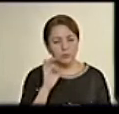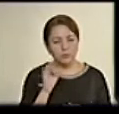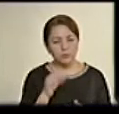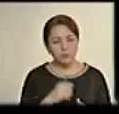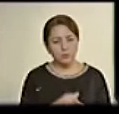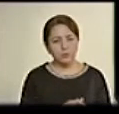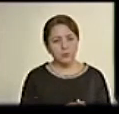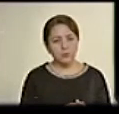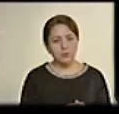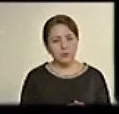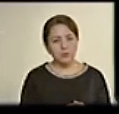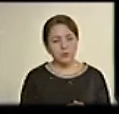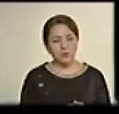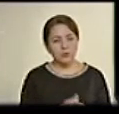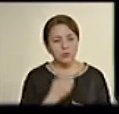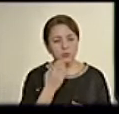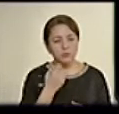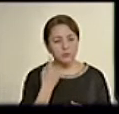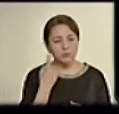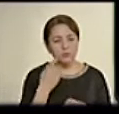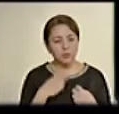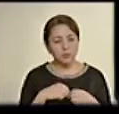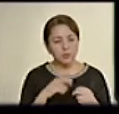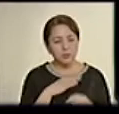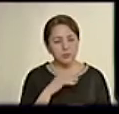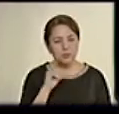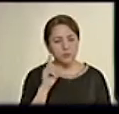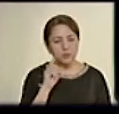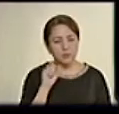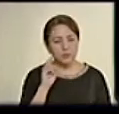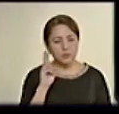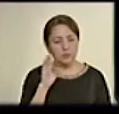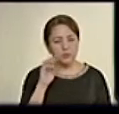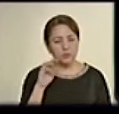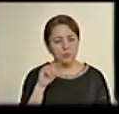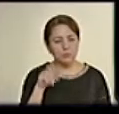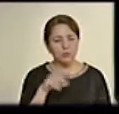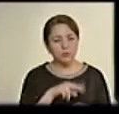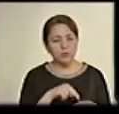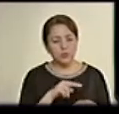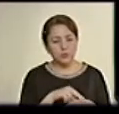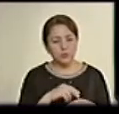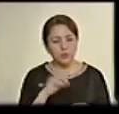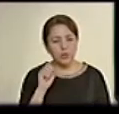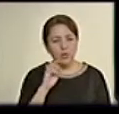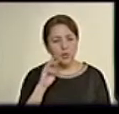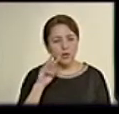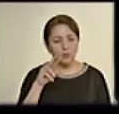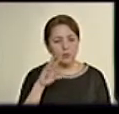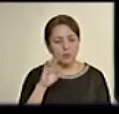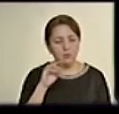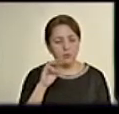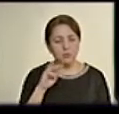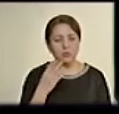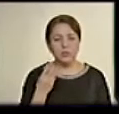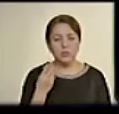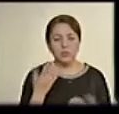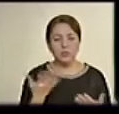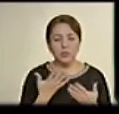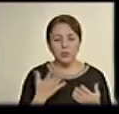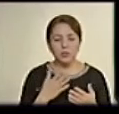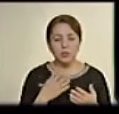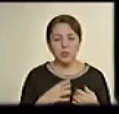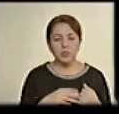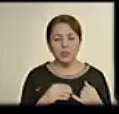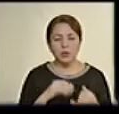deb. Demek sizni bir sınadım. Demek zakot bu soliqlarga kirar ekan. Amlok, xo'sh, yana qanday yerlar? Vaqf